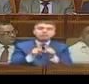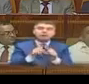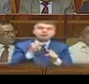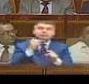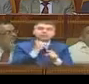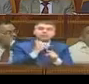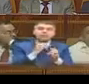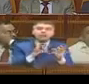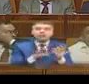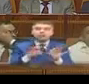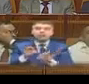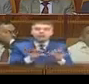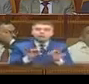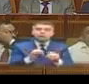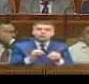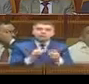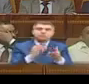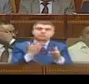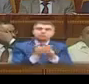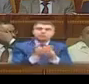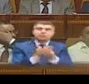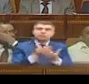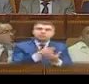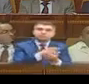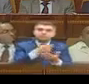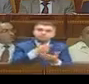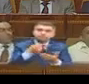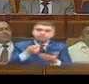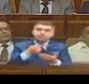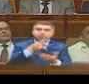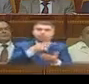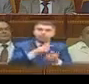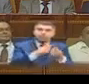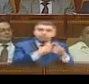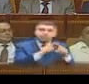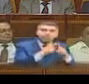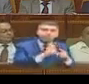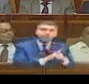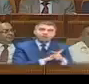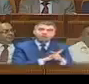خاصة القضايا المحالة على محاكم الأموال وعلى الغرف الجنحية وعلى الفرقة الوطنية،